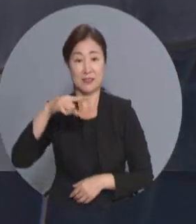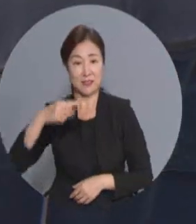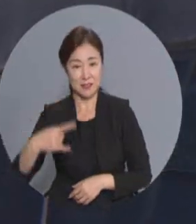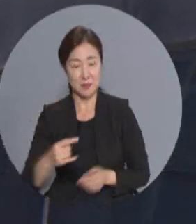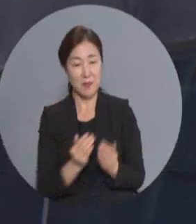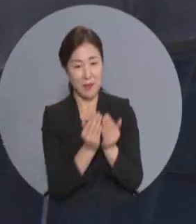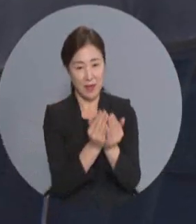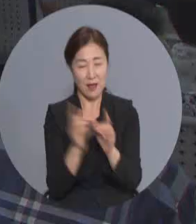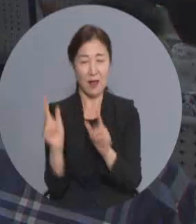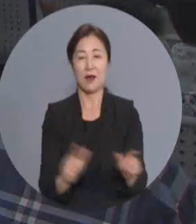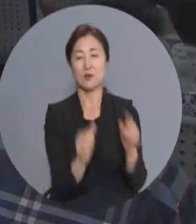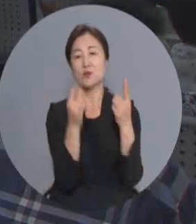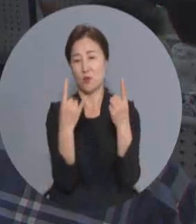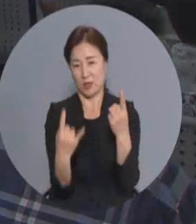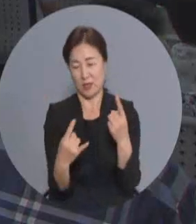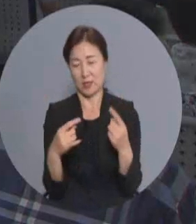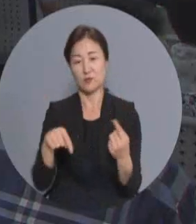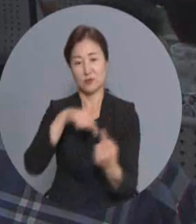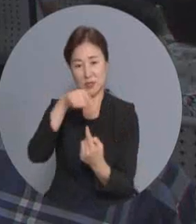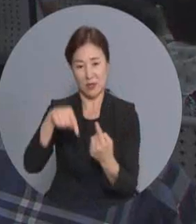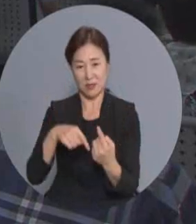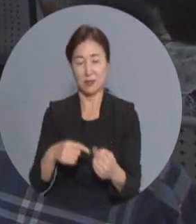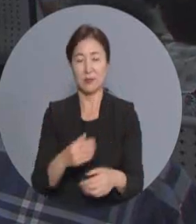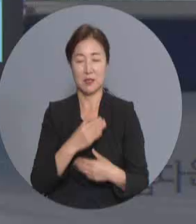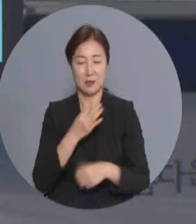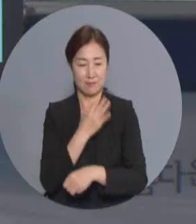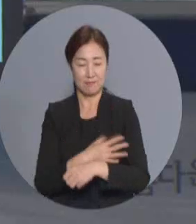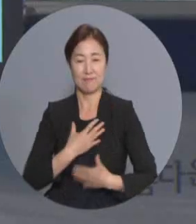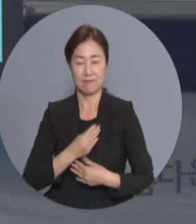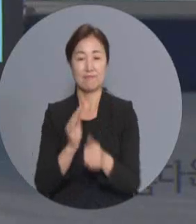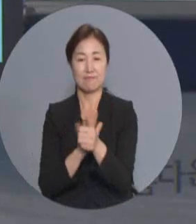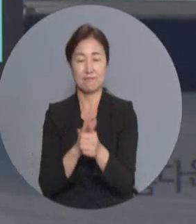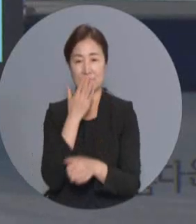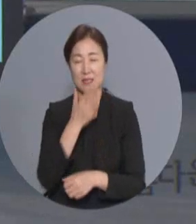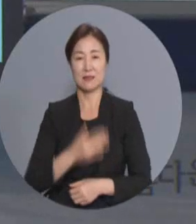하루 한 번 왕복으로 운항해 주민 편의성도 증가할 것으로 보입니다